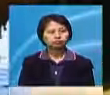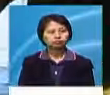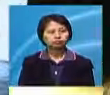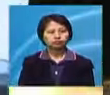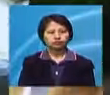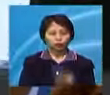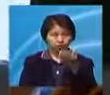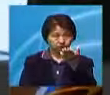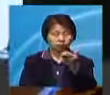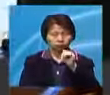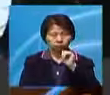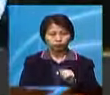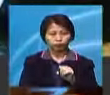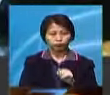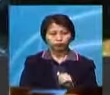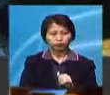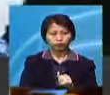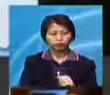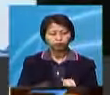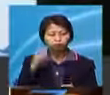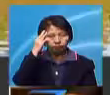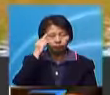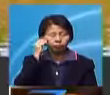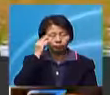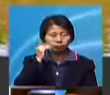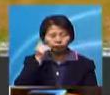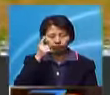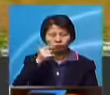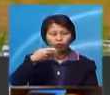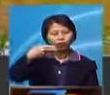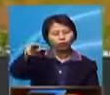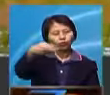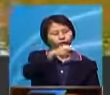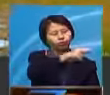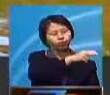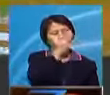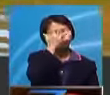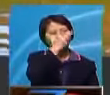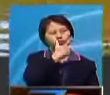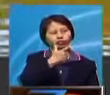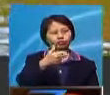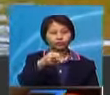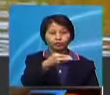Anda juga berpeluang menyelami dan menghayati kehijauan sawah.